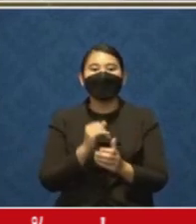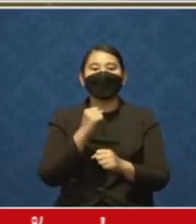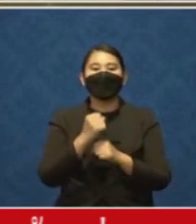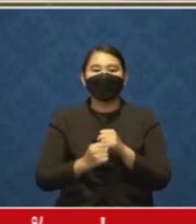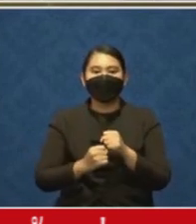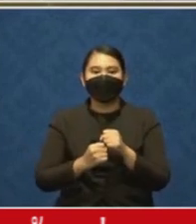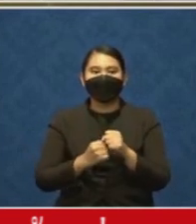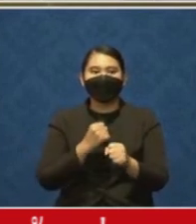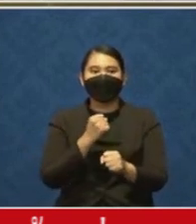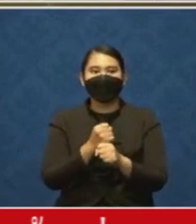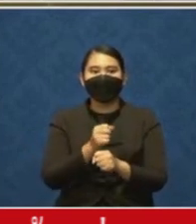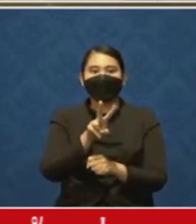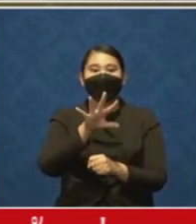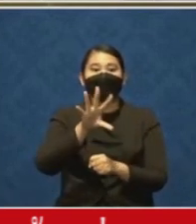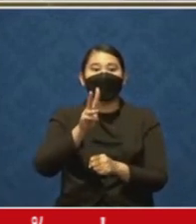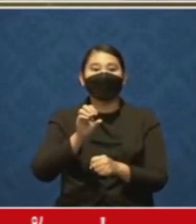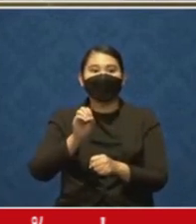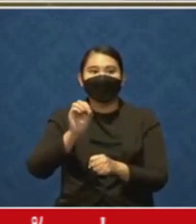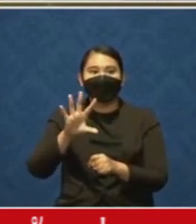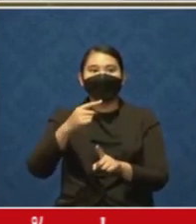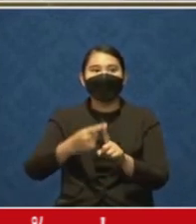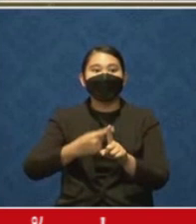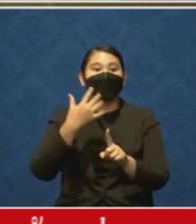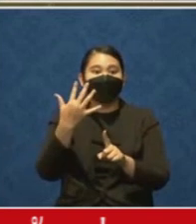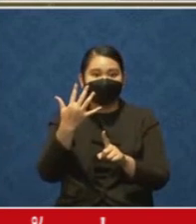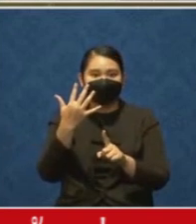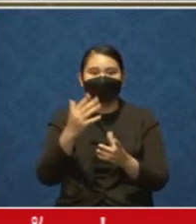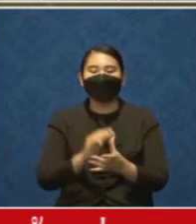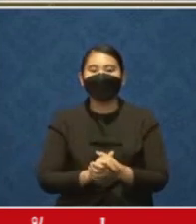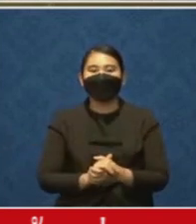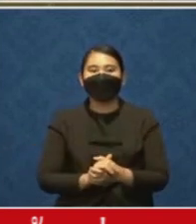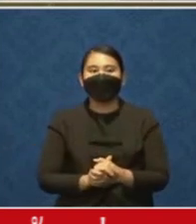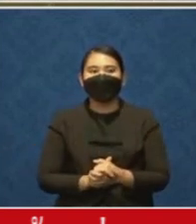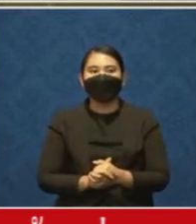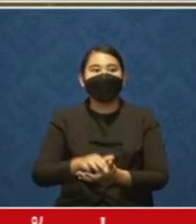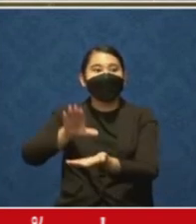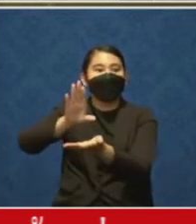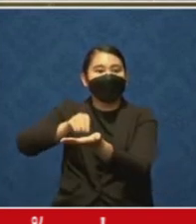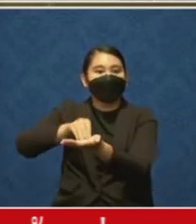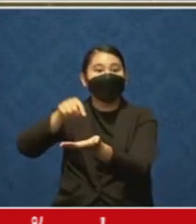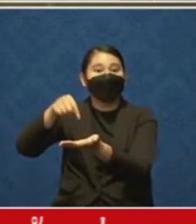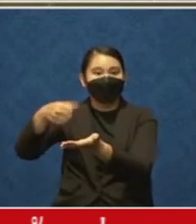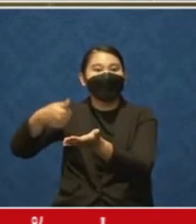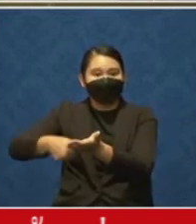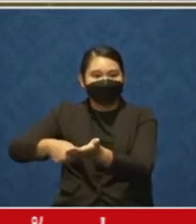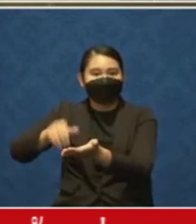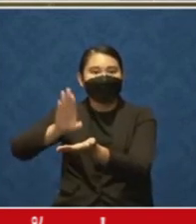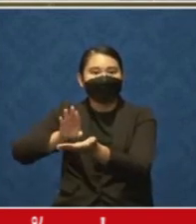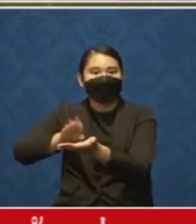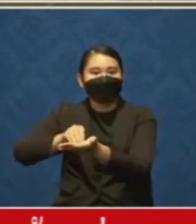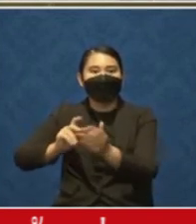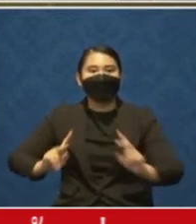ณเดือนพฤษภาคมปี2565ข้อมูลจากสำนักงานบริหารหนี้สาธารณ